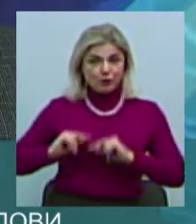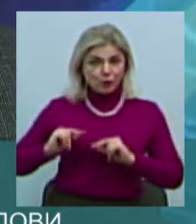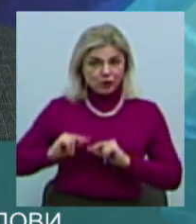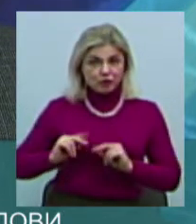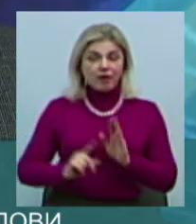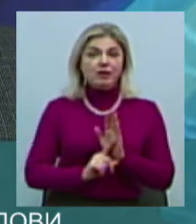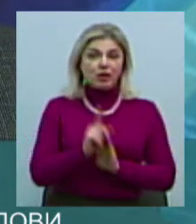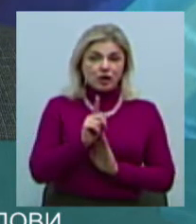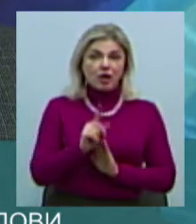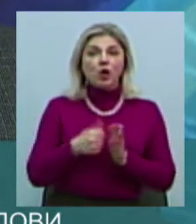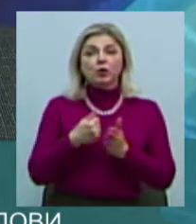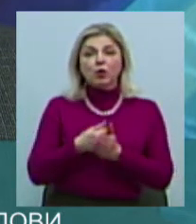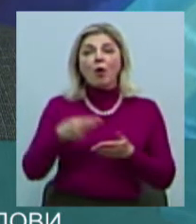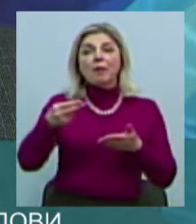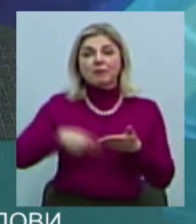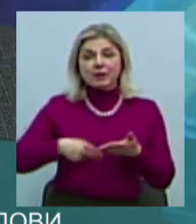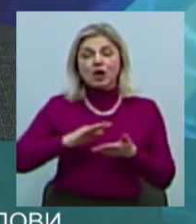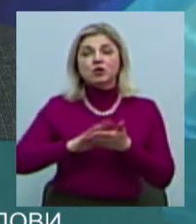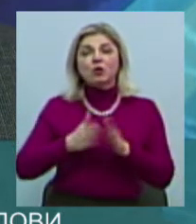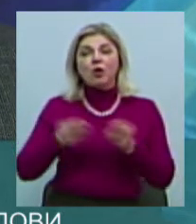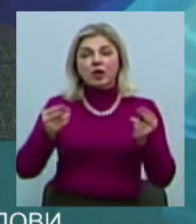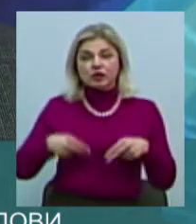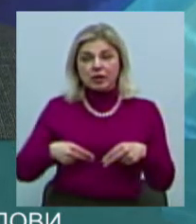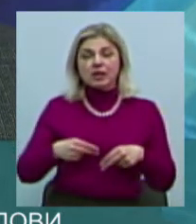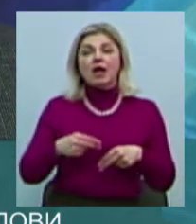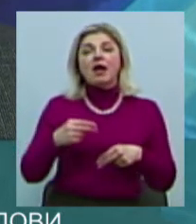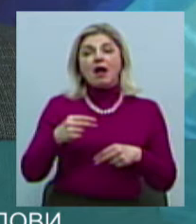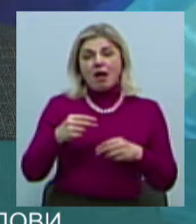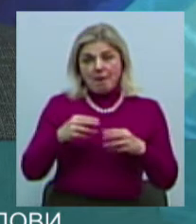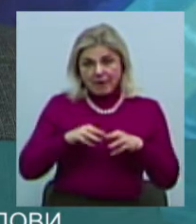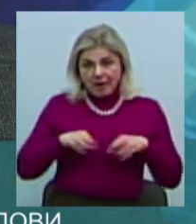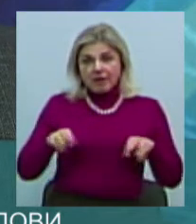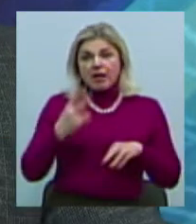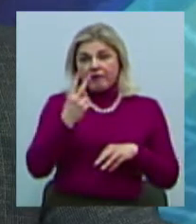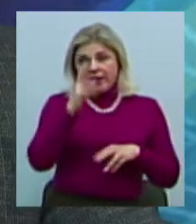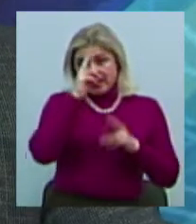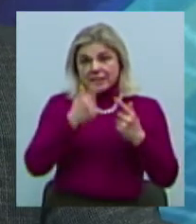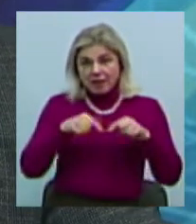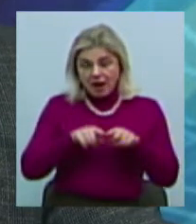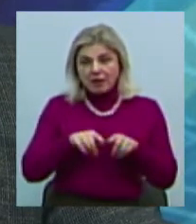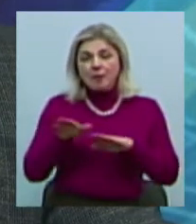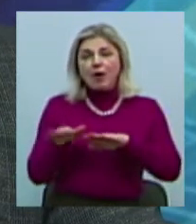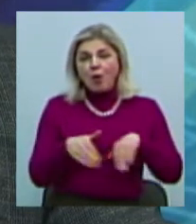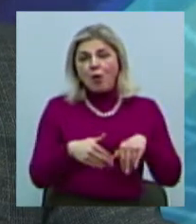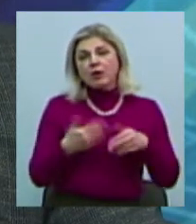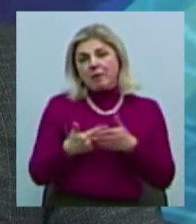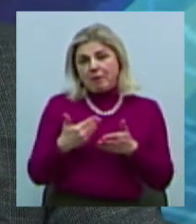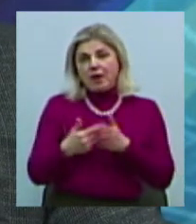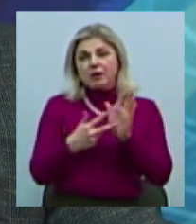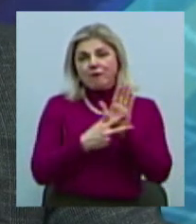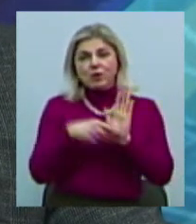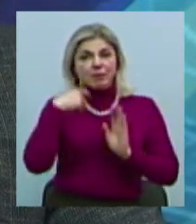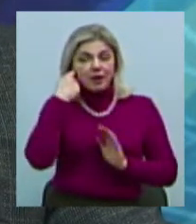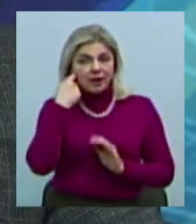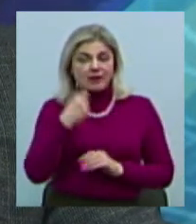до подписания уже соглашения между правительствами двух стран проходит порядка 8 лет. То есть, как вы понимаете,